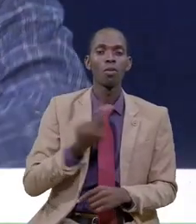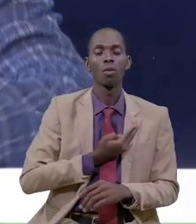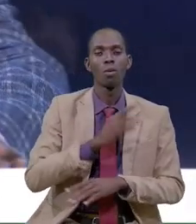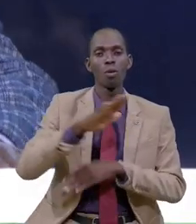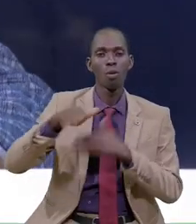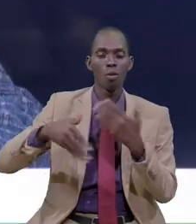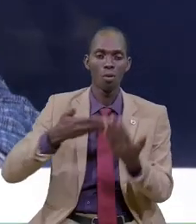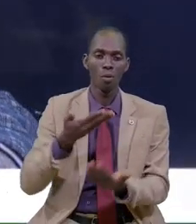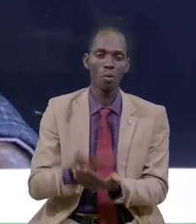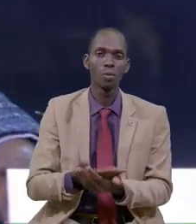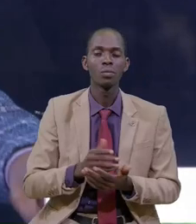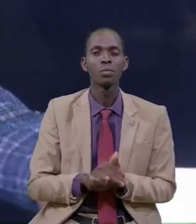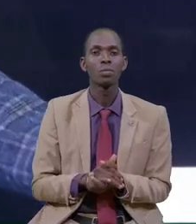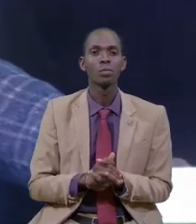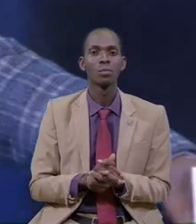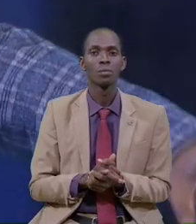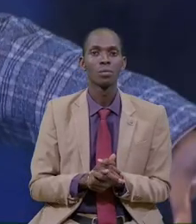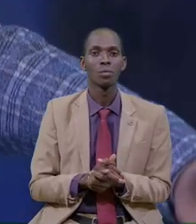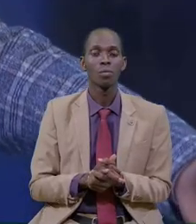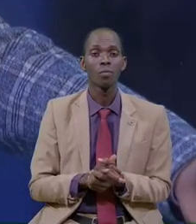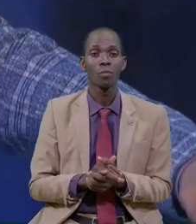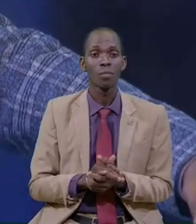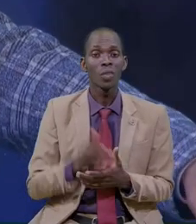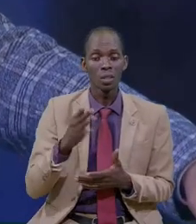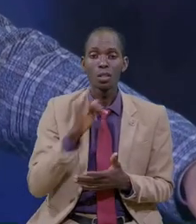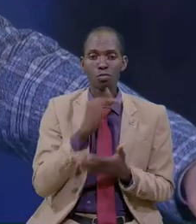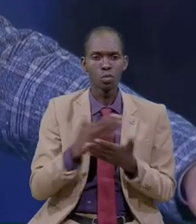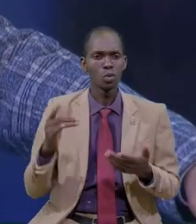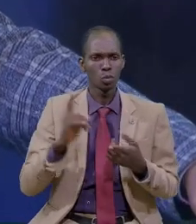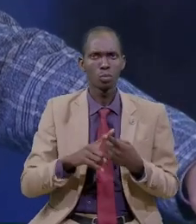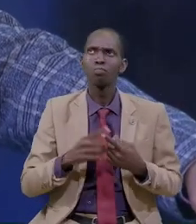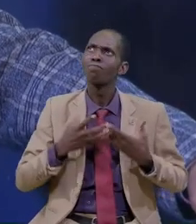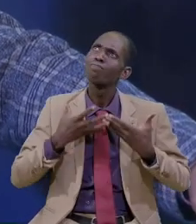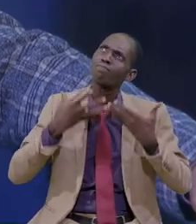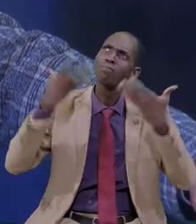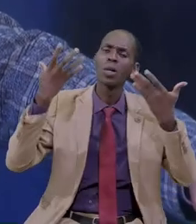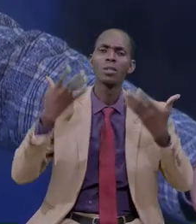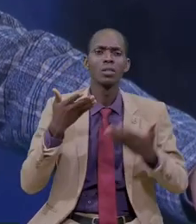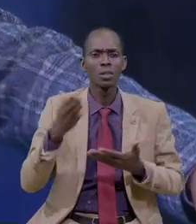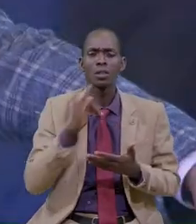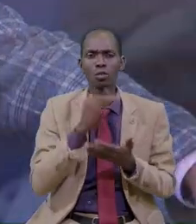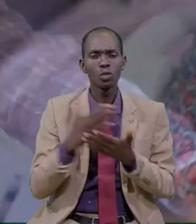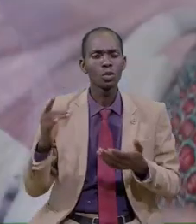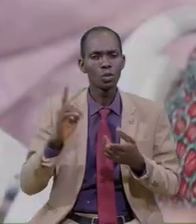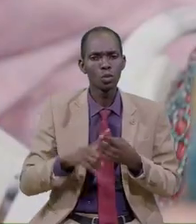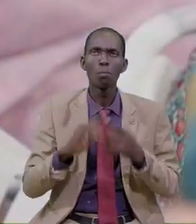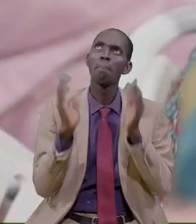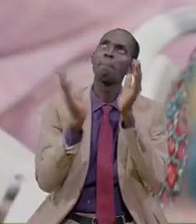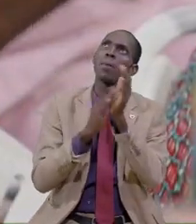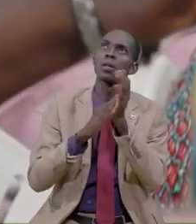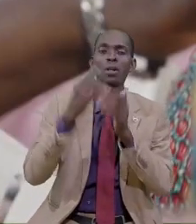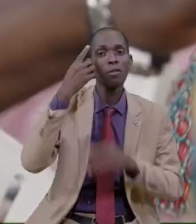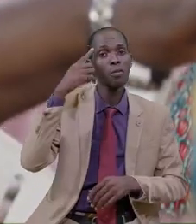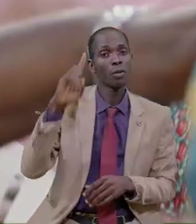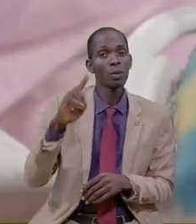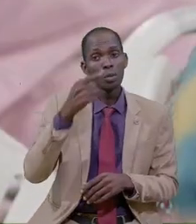fait retomber sur lui l'iniquité de nous tous. Il y a quelque chose pour lequel il faut crier. Il y a quelque chose pour lequel il faut le louer.